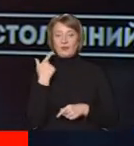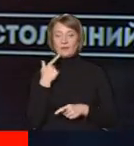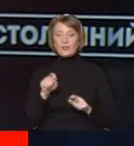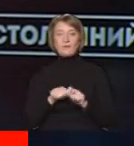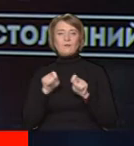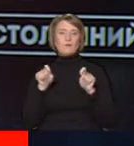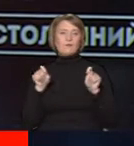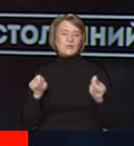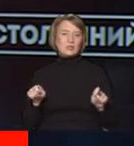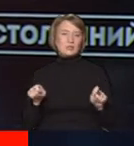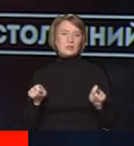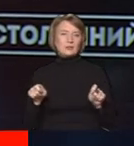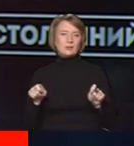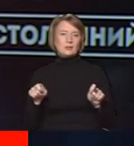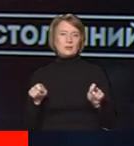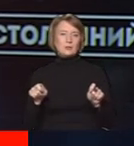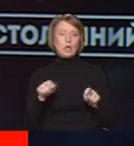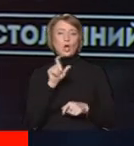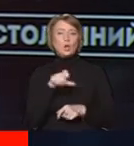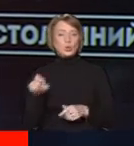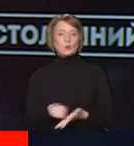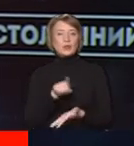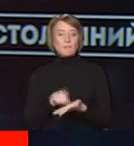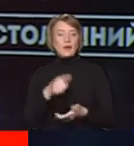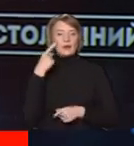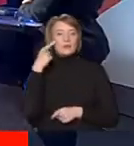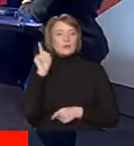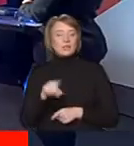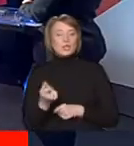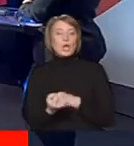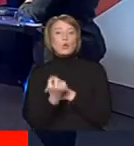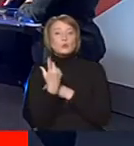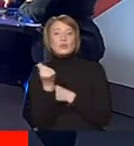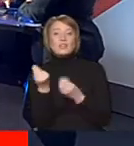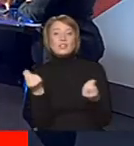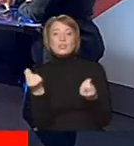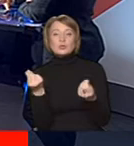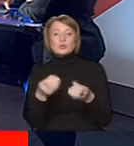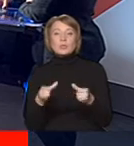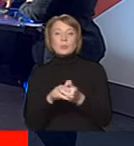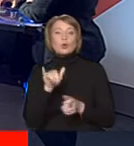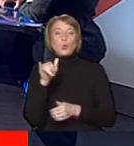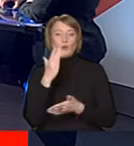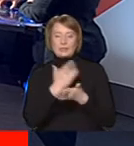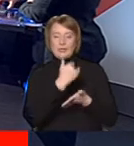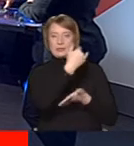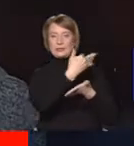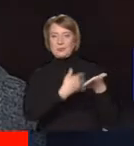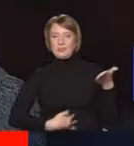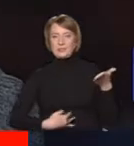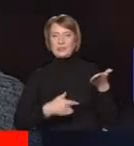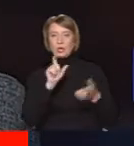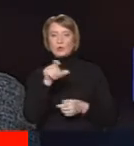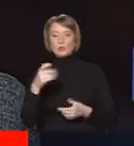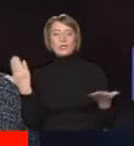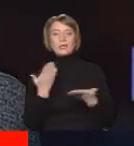там, точніше не відкриті, а люди мають знати, звідки фінансується партія. У вас є список людей і кількість грошей, скільки